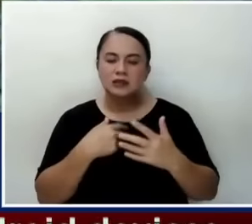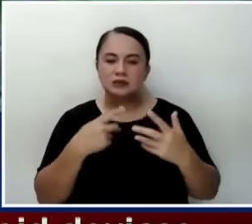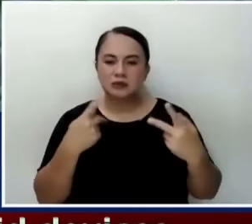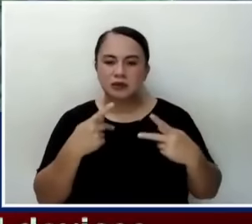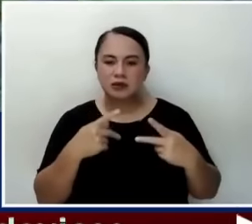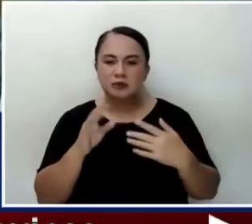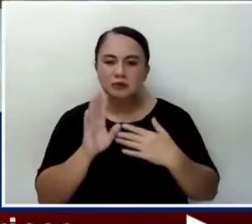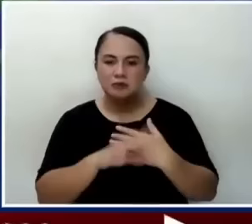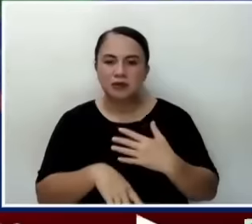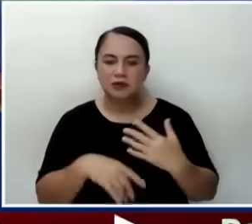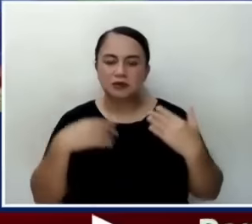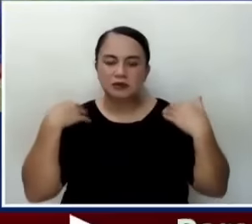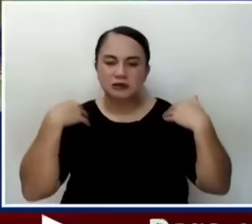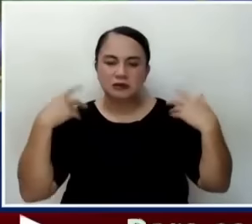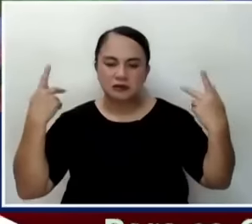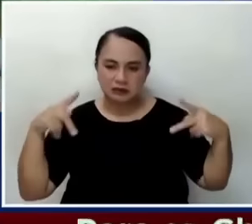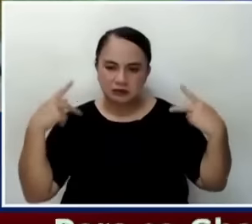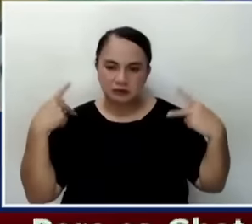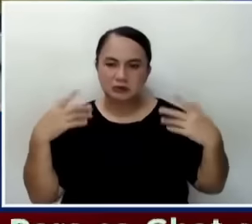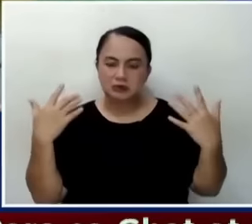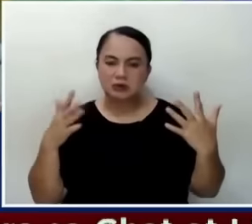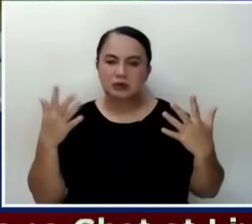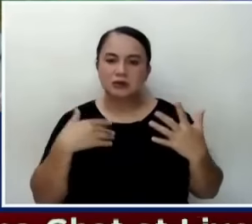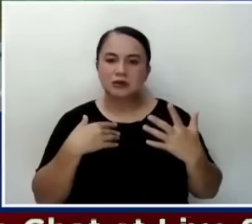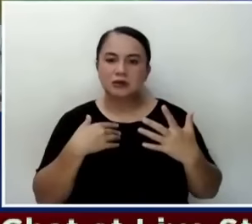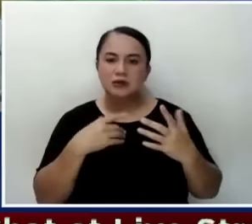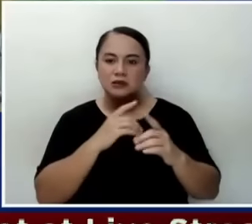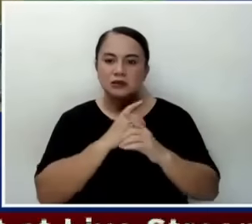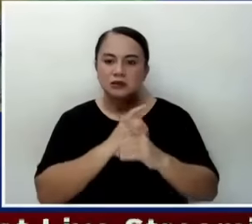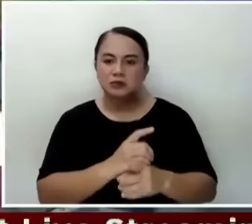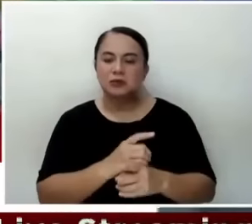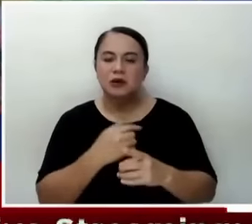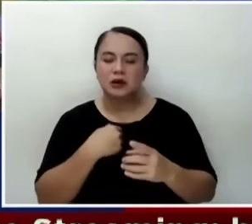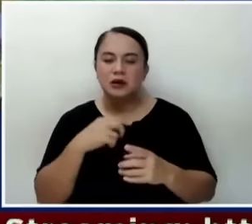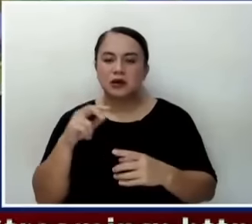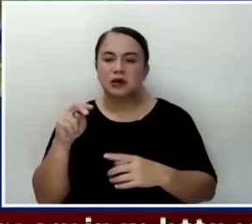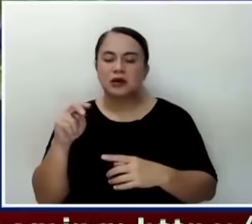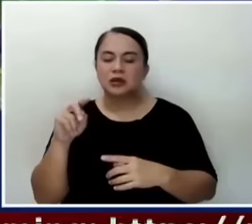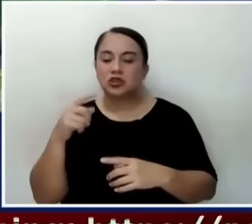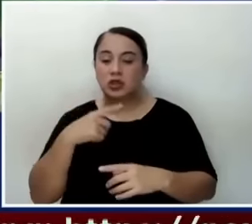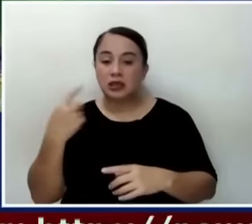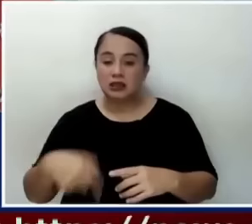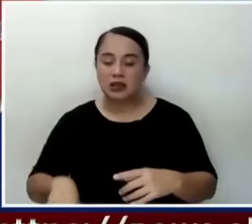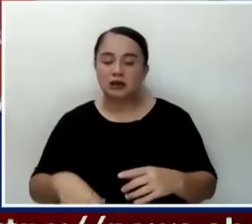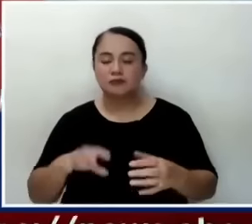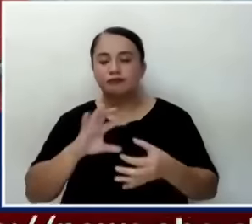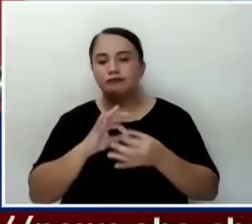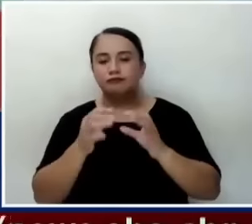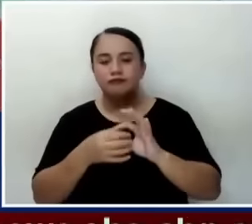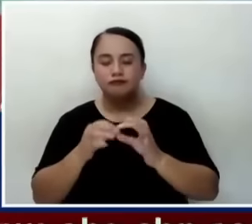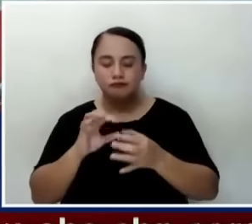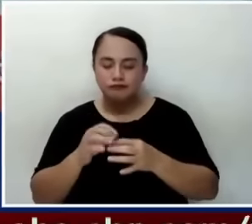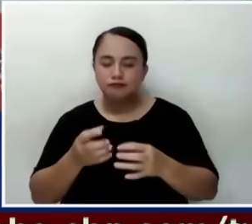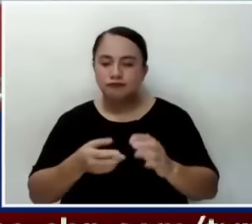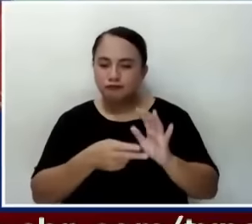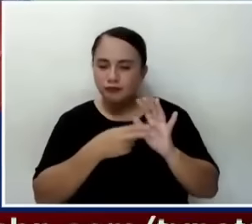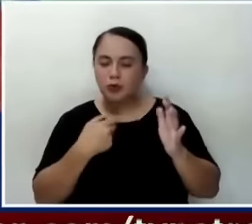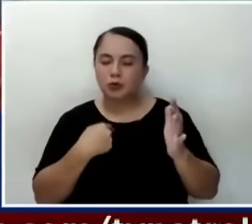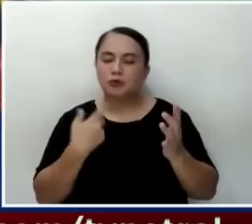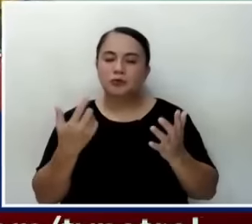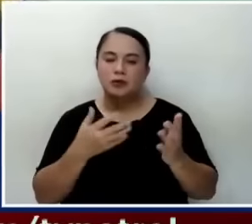na shoulder injury. Nadepensahan naman ni Li Fabin ng China ang kanyang Olympic title para maiuwi ang gold